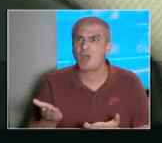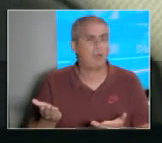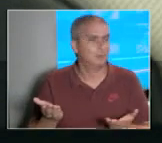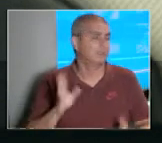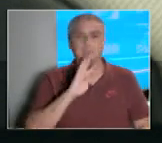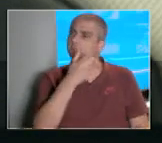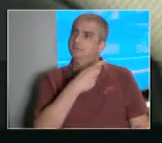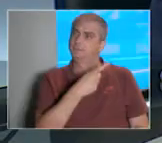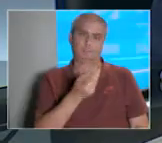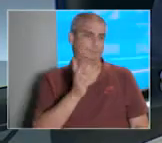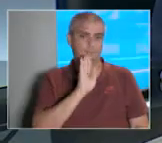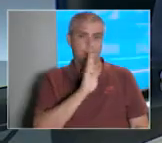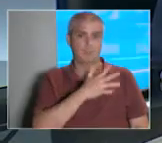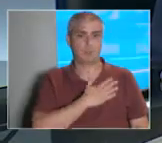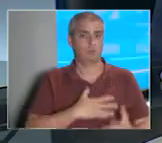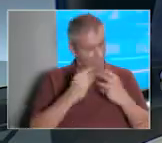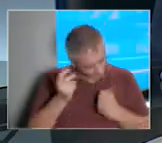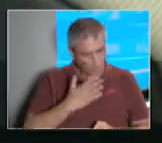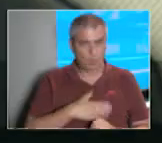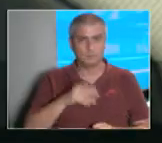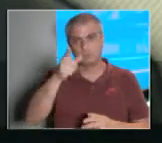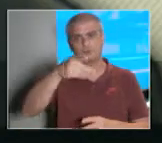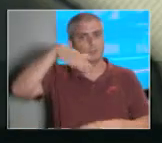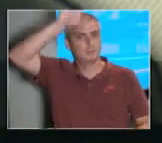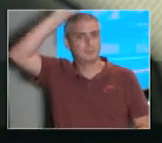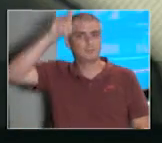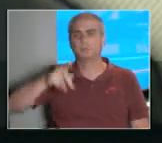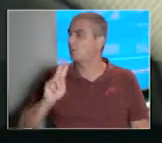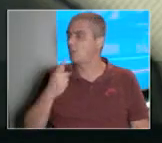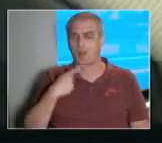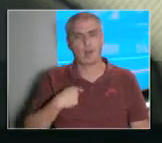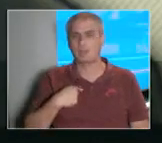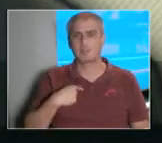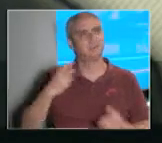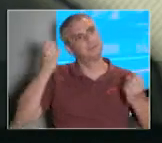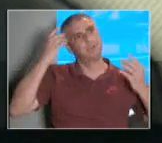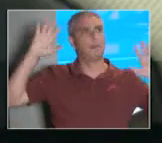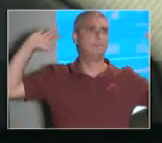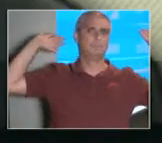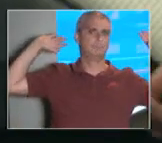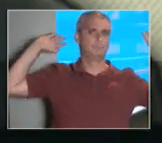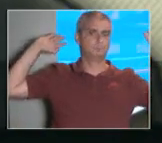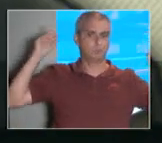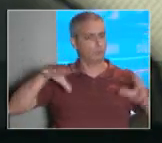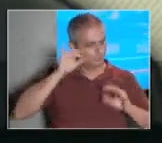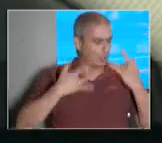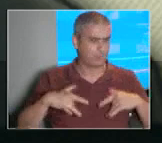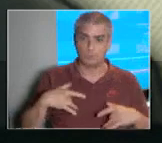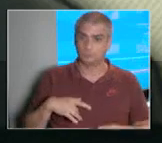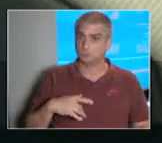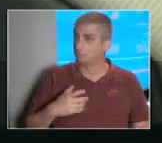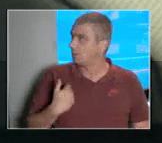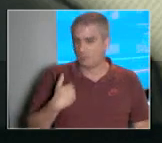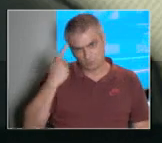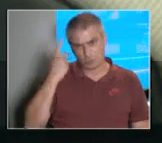האם נתניהו ירצה לפרק, והוא ירצה את האצבע שלכם. הוא לא יוכל להגיד לנו לפרק סתם. הוא ימצא תירוץ.